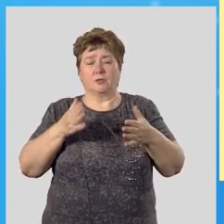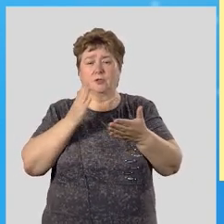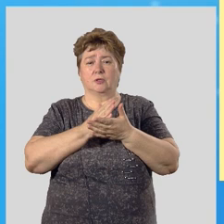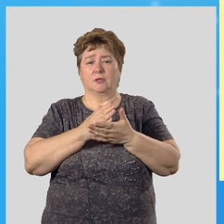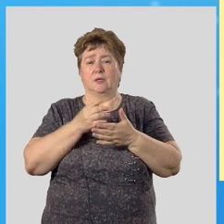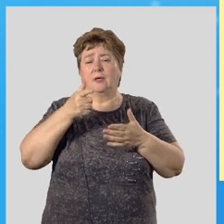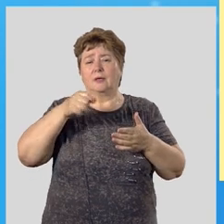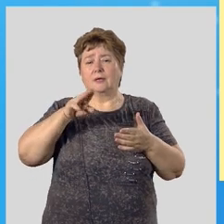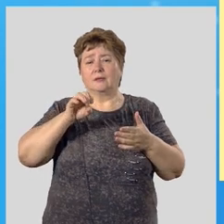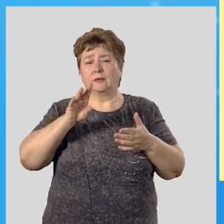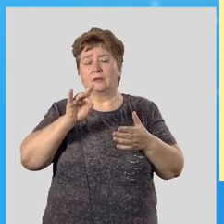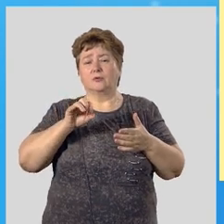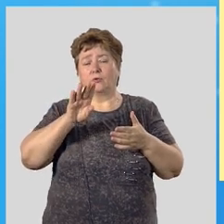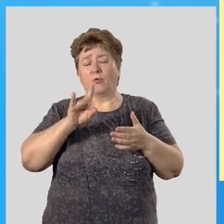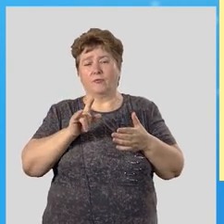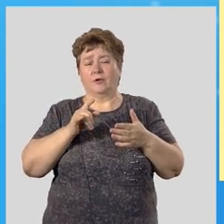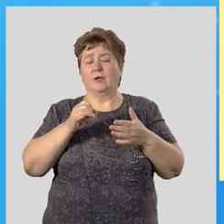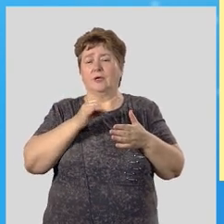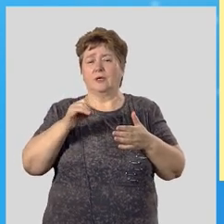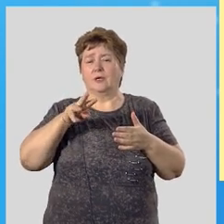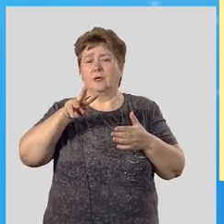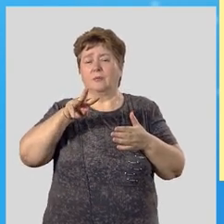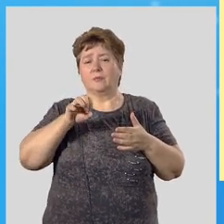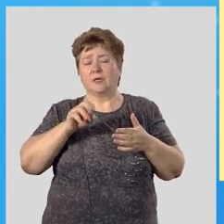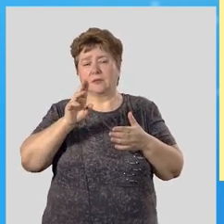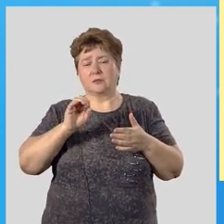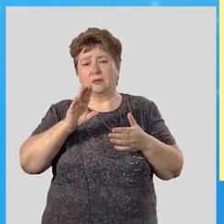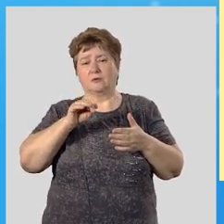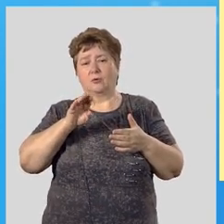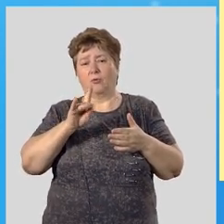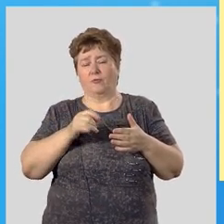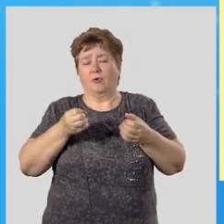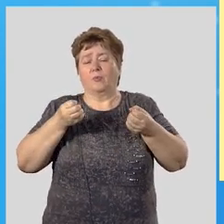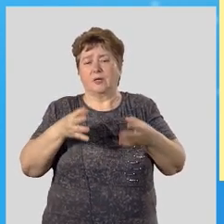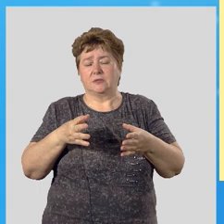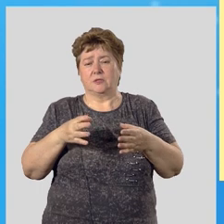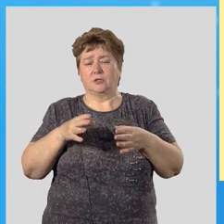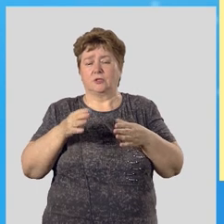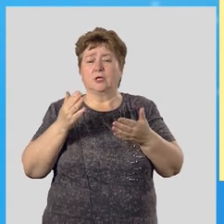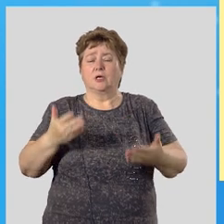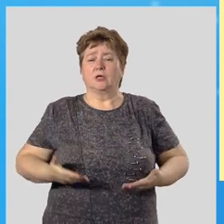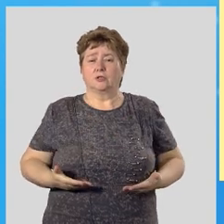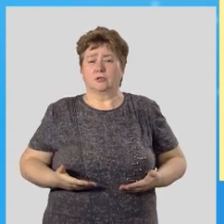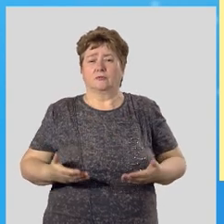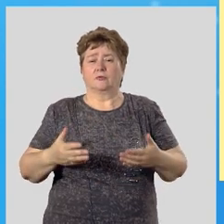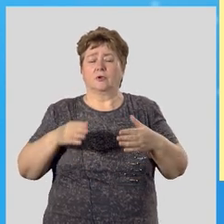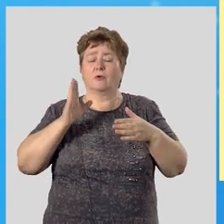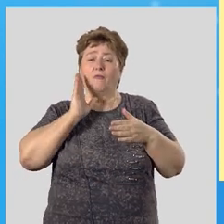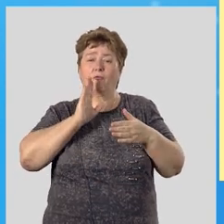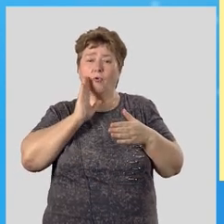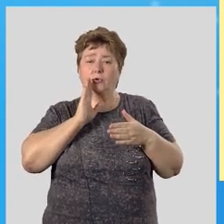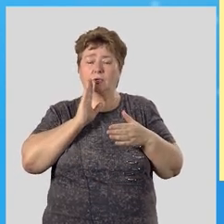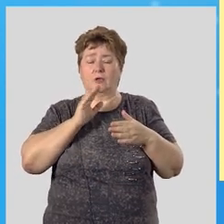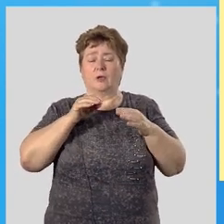бывают гетеротрофами и миксотрофами. Простейшие обитают в